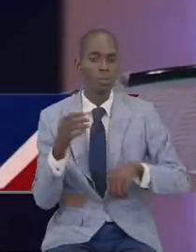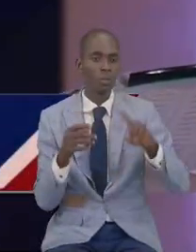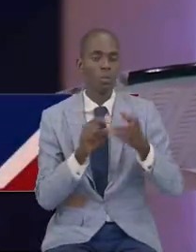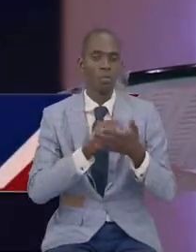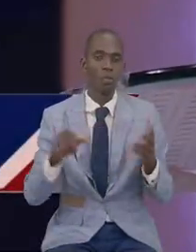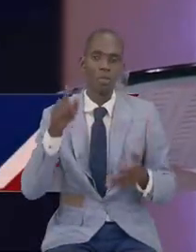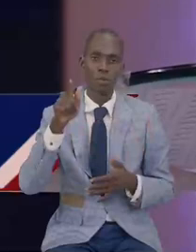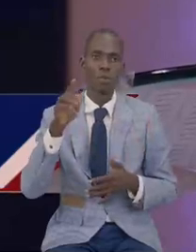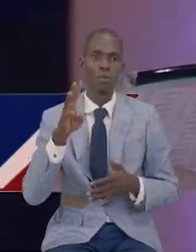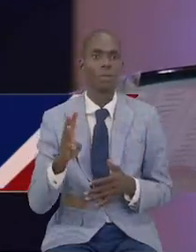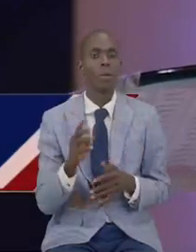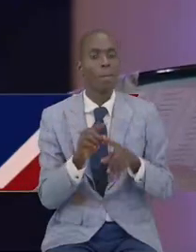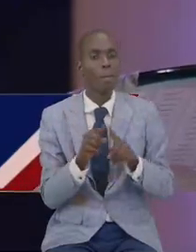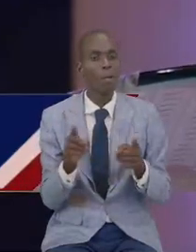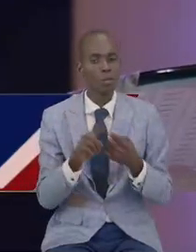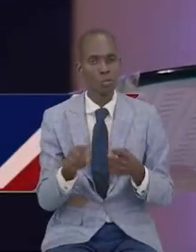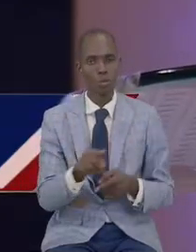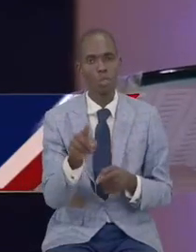1 Corinthiens 1, verset 24.